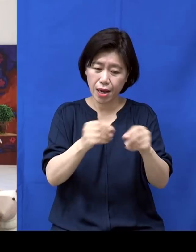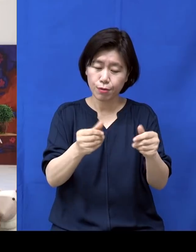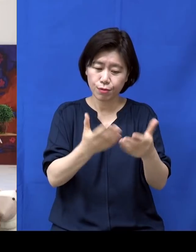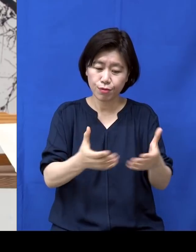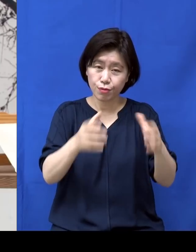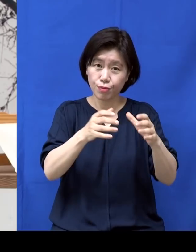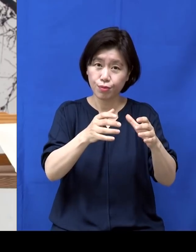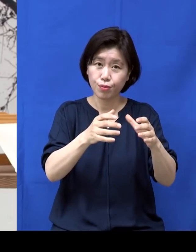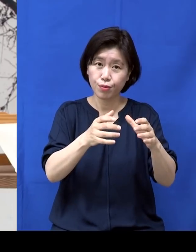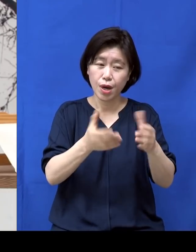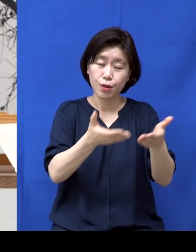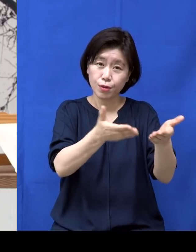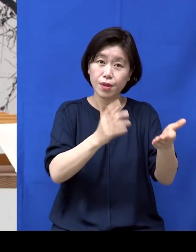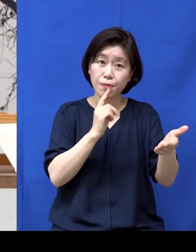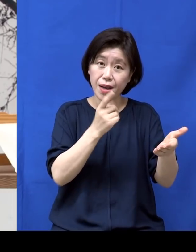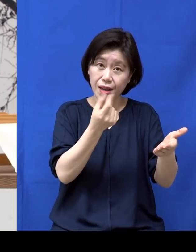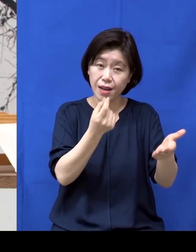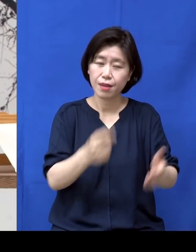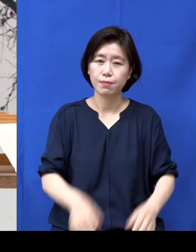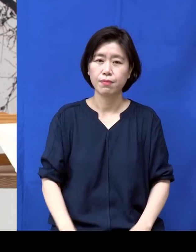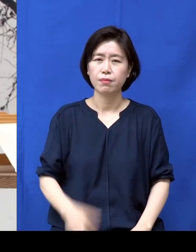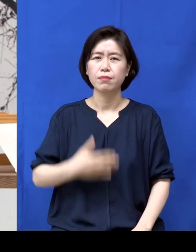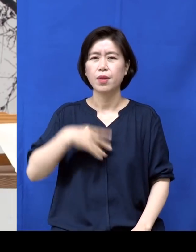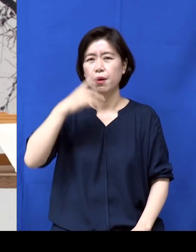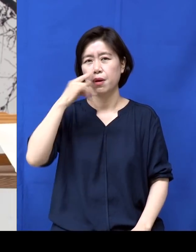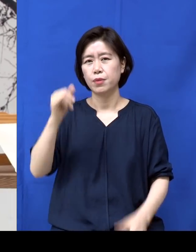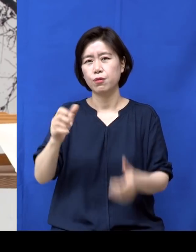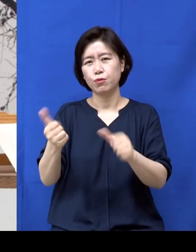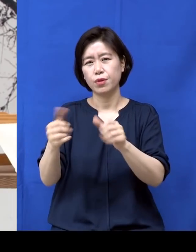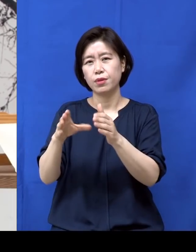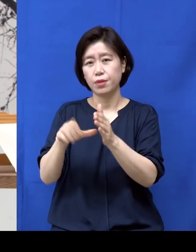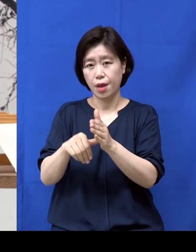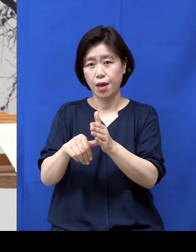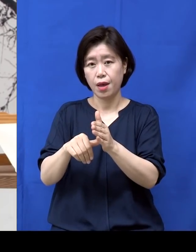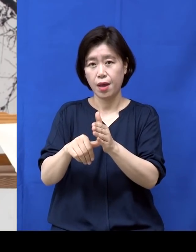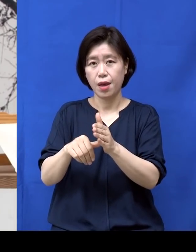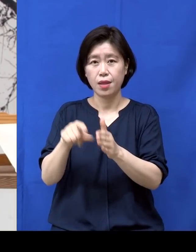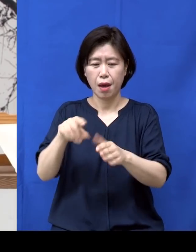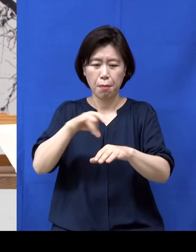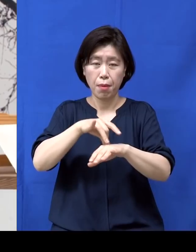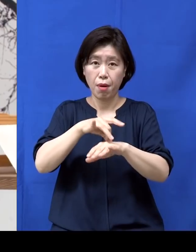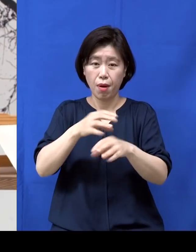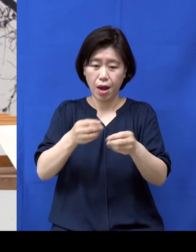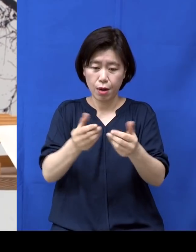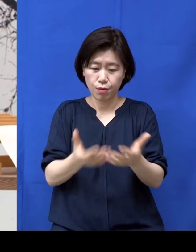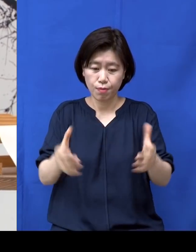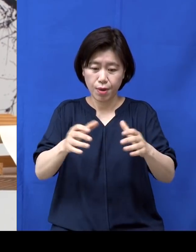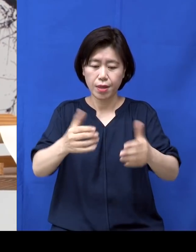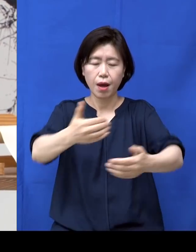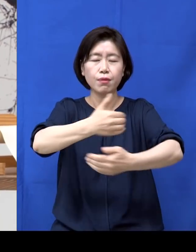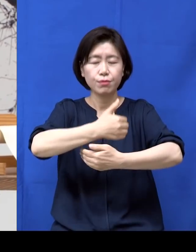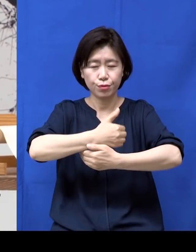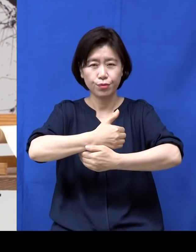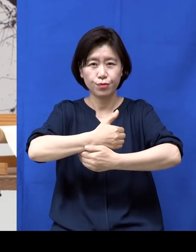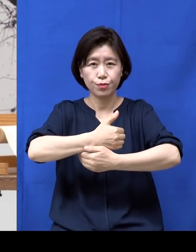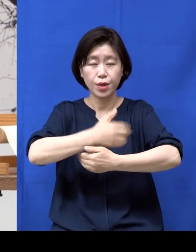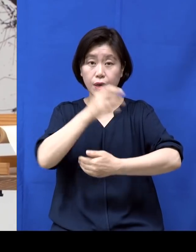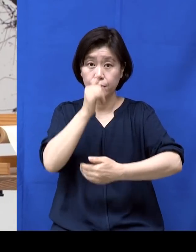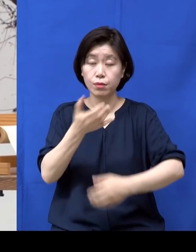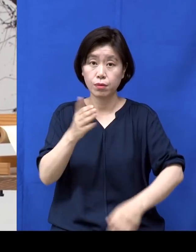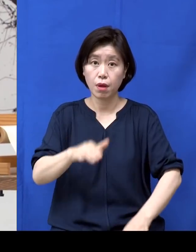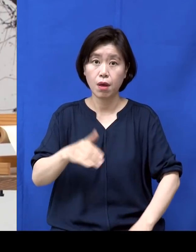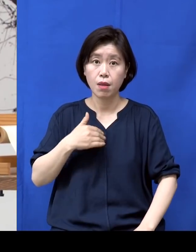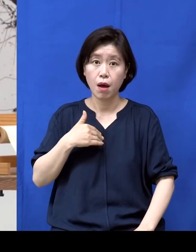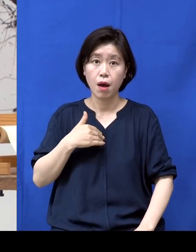화장을 하고 제가 그 이제 유골함을 제가 이렇게 안고 있었는데 네. 장례를 치르는 동안 3일